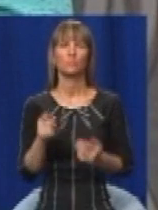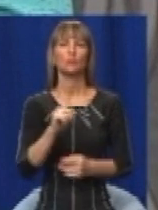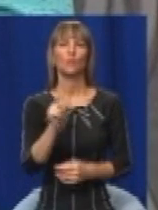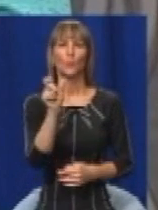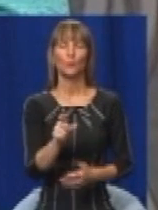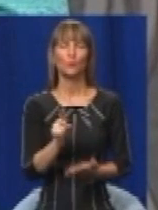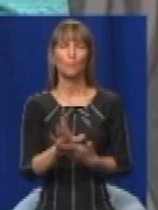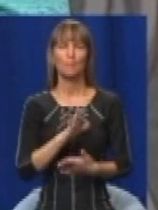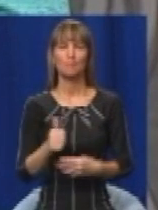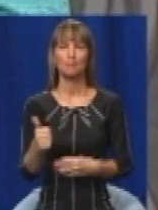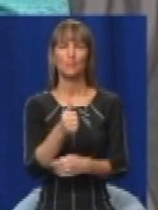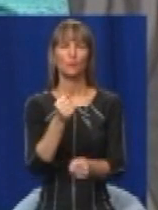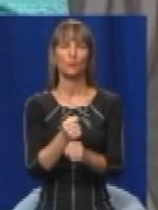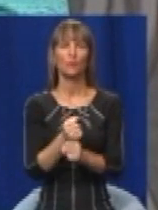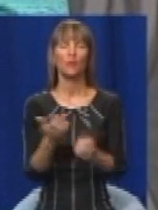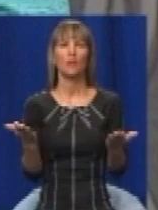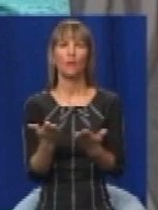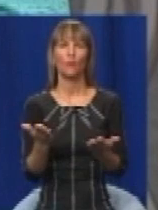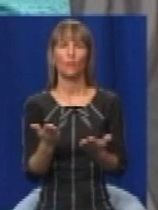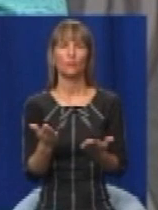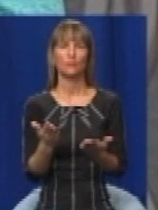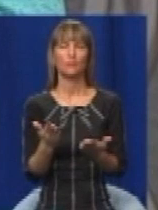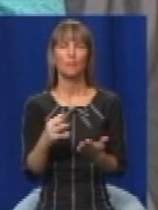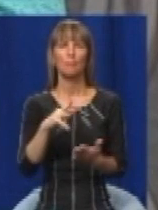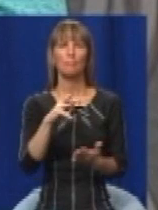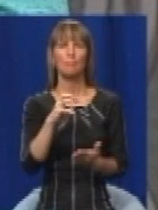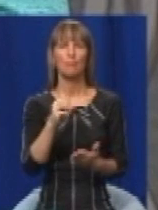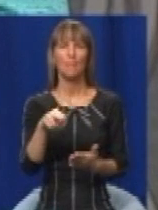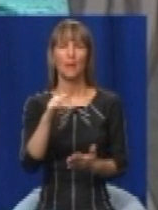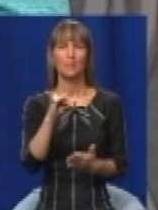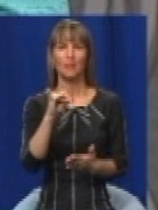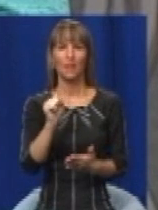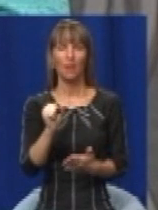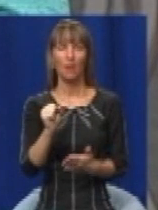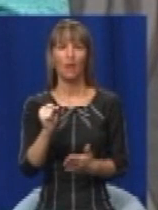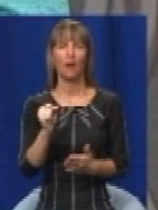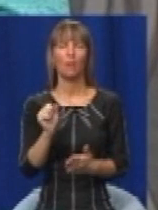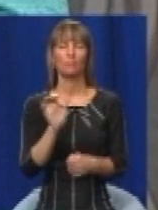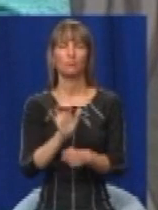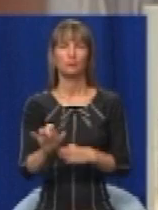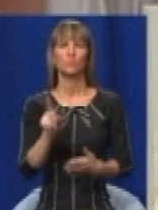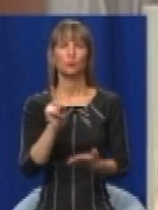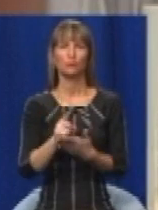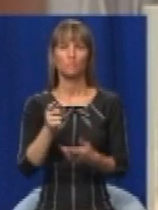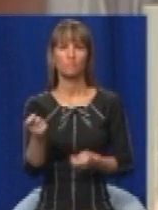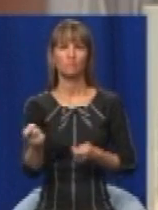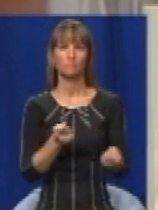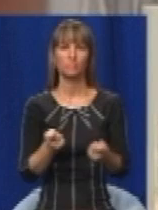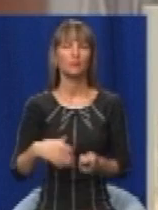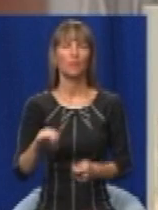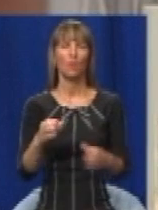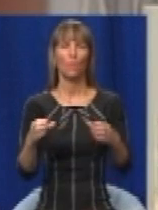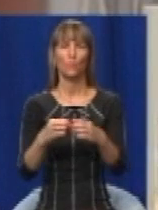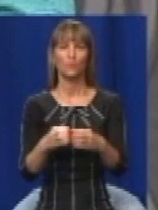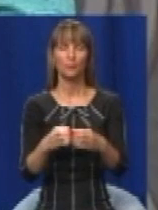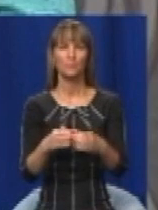людина має бути лідером у створенні якогось певного медіапродукту. Тобто людина має оперувати усіма, всім гуртом,